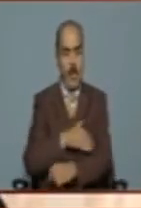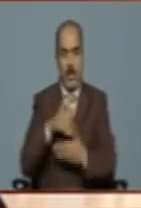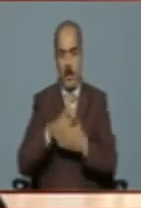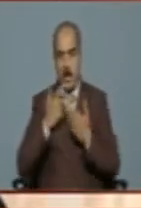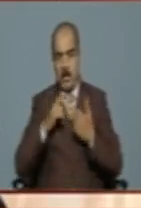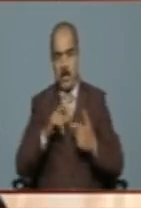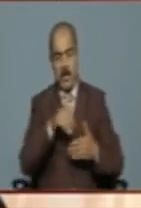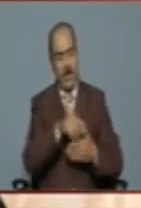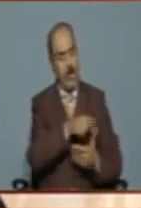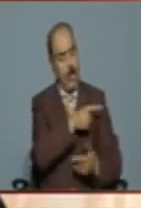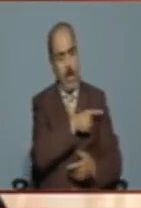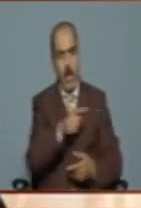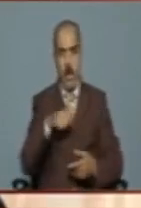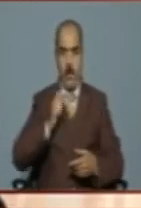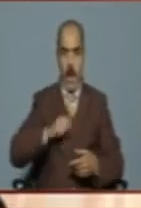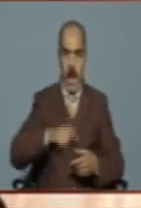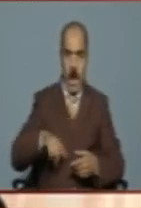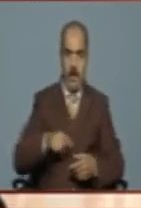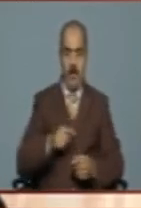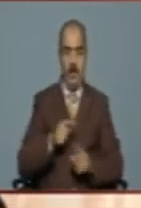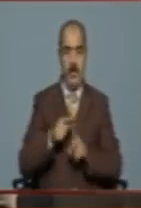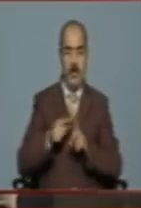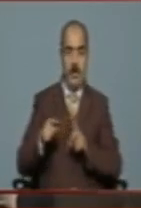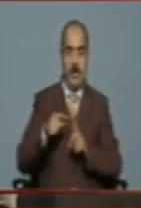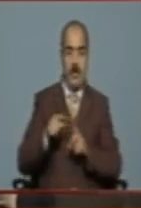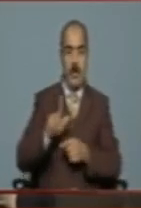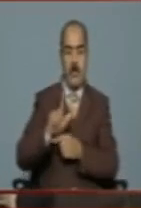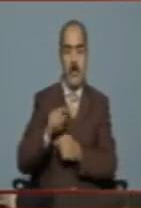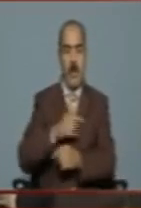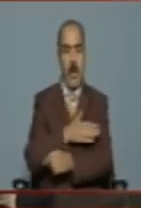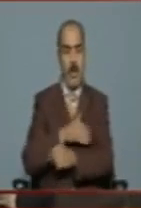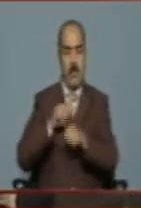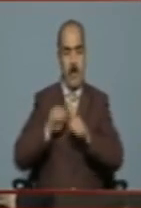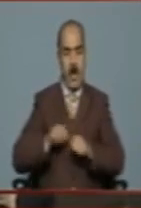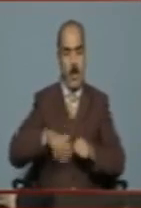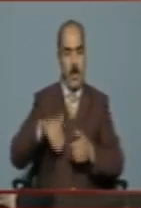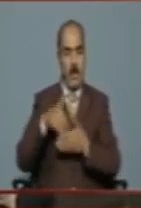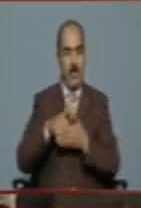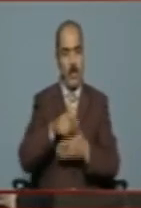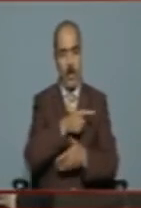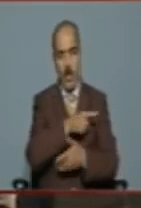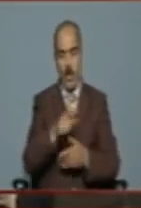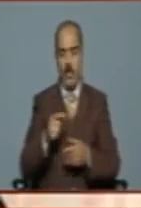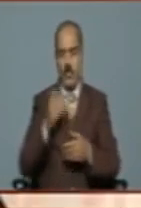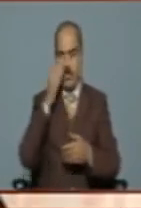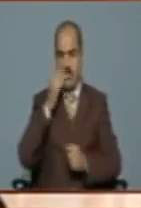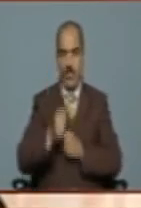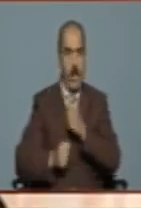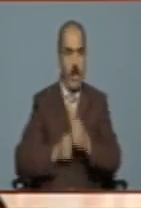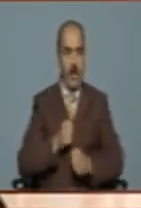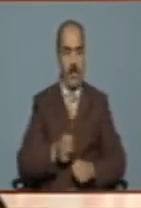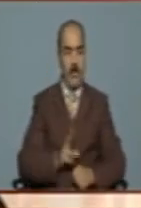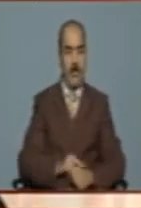القضائية والسادة الأجلاء رئيس وأعضاء مجلس إدارة الهيئة الوطنية للانتخابات